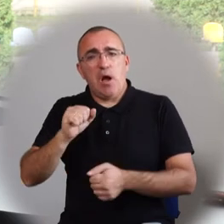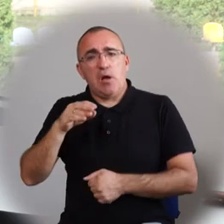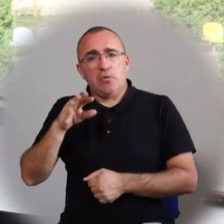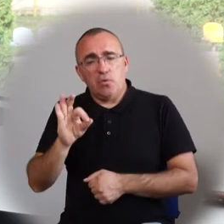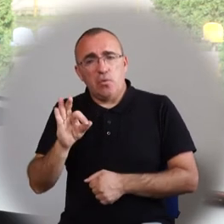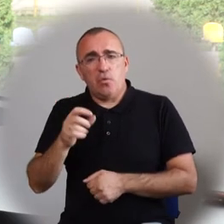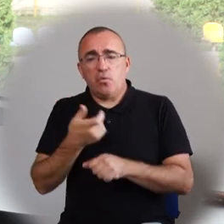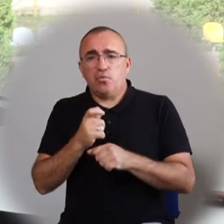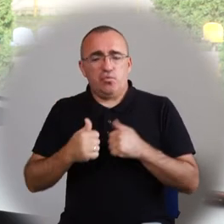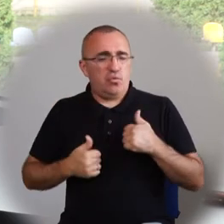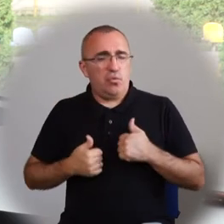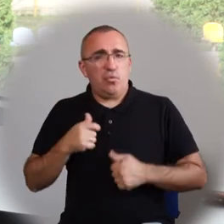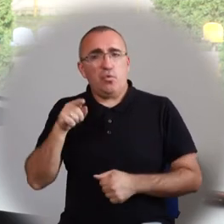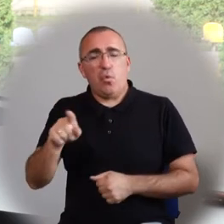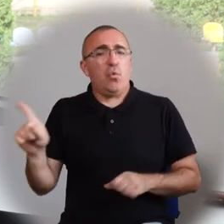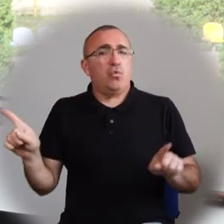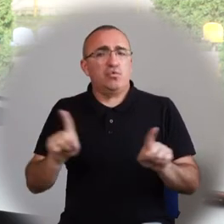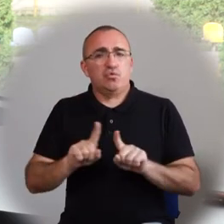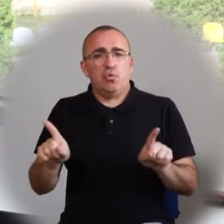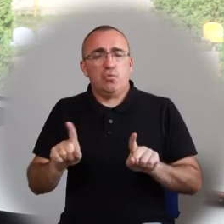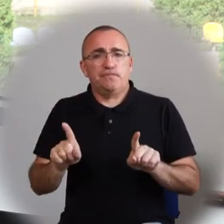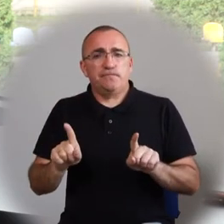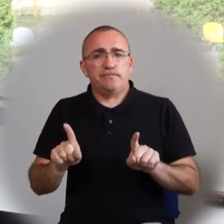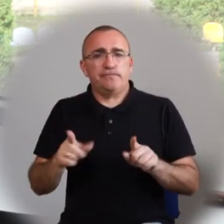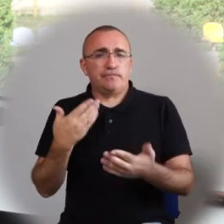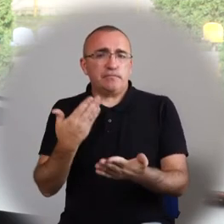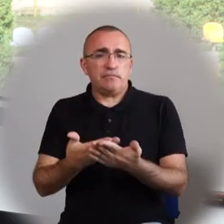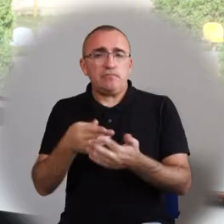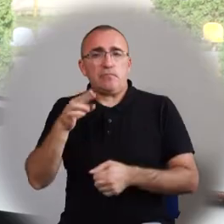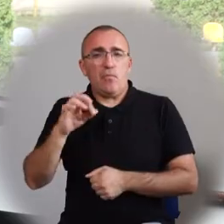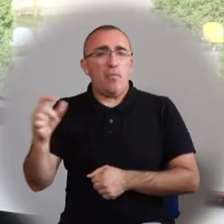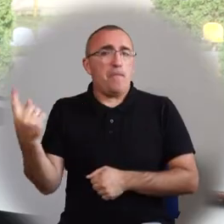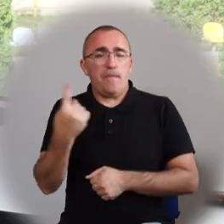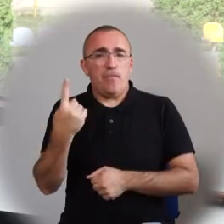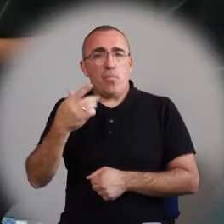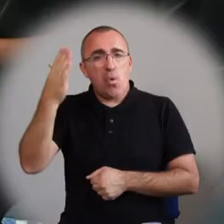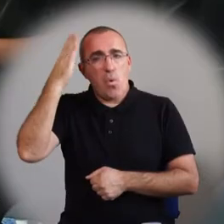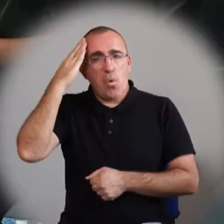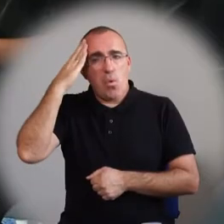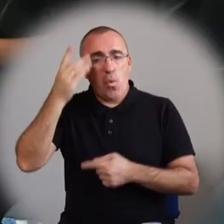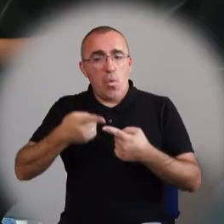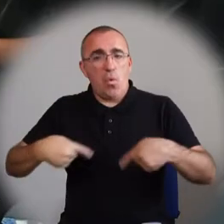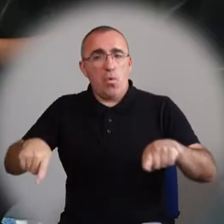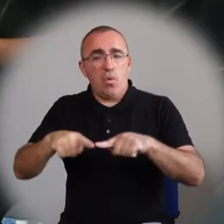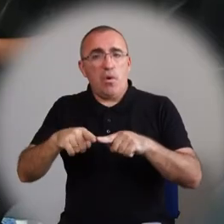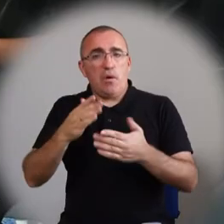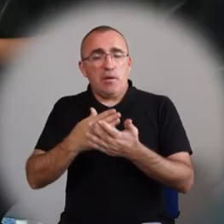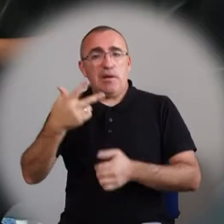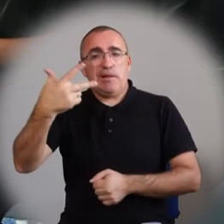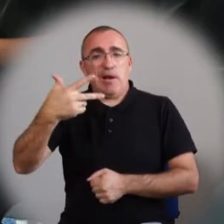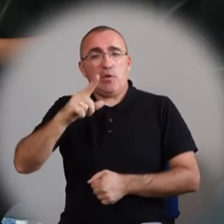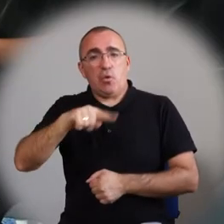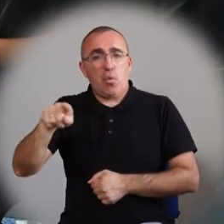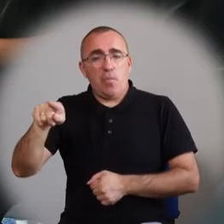учасники АТО. Я дуже пишаюсь з того, що, наприклад, по першому Голованівському